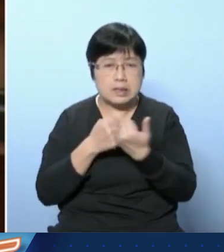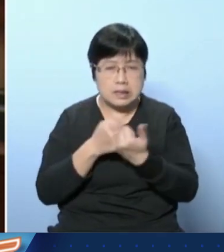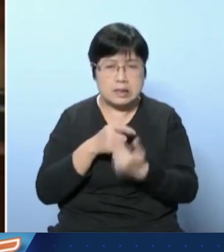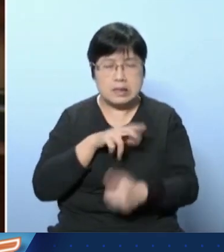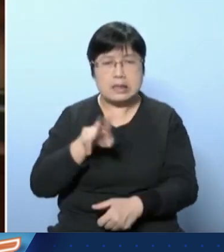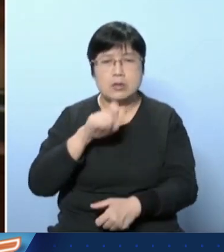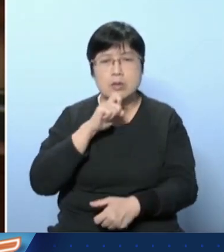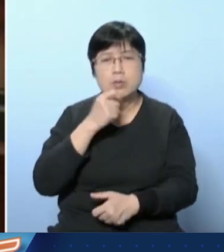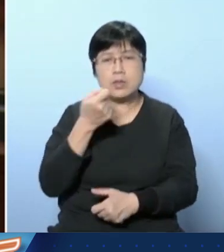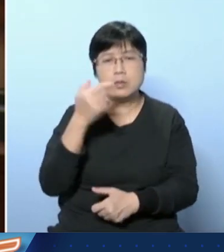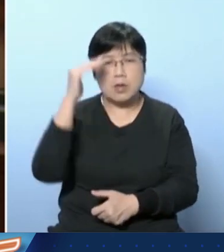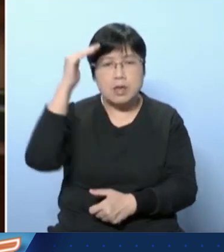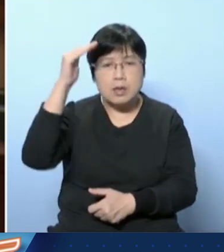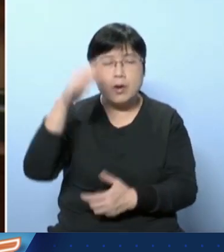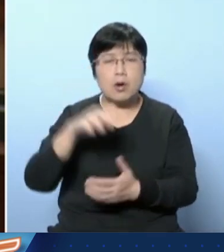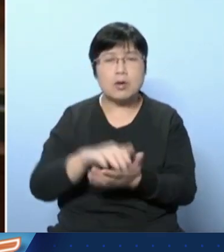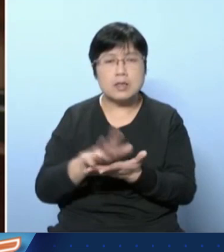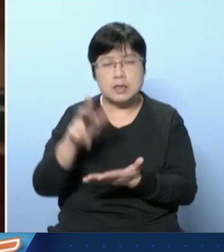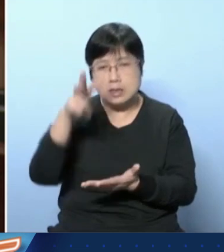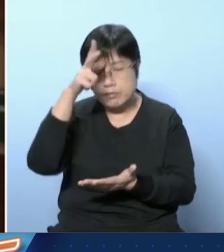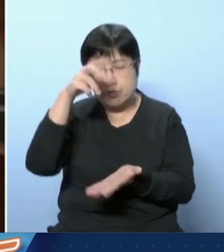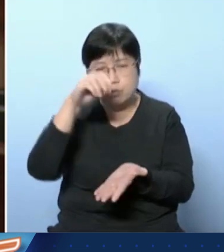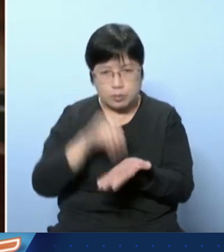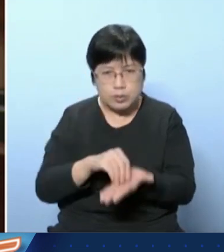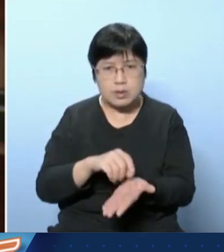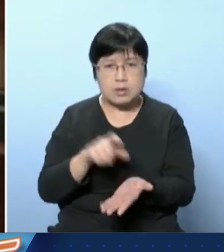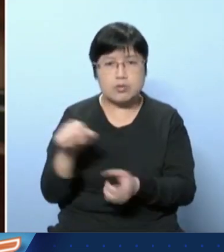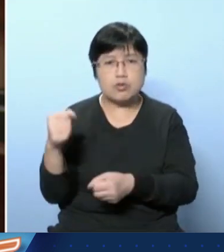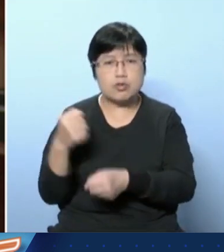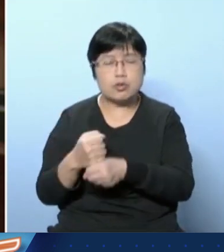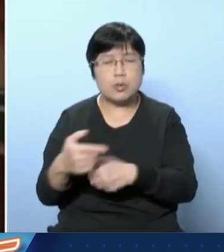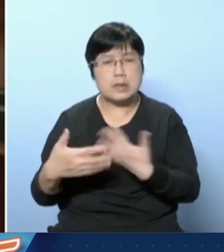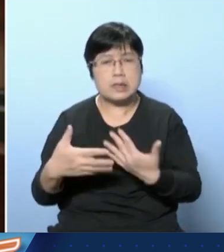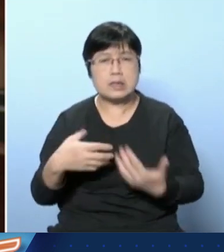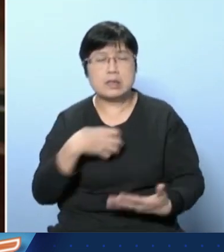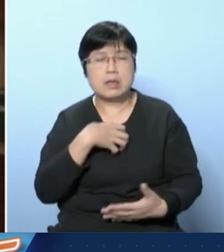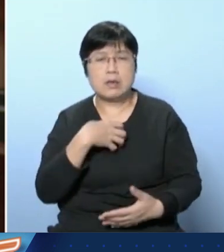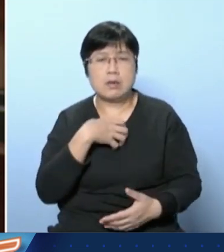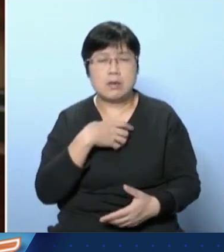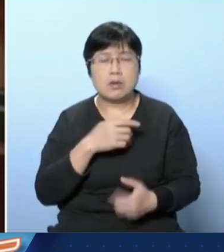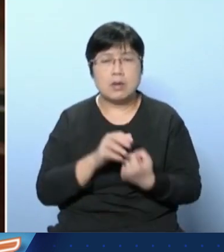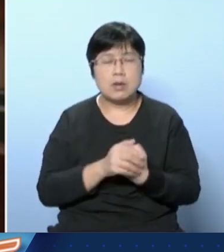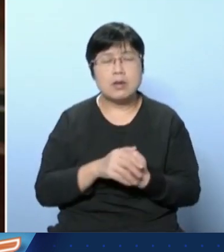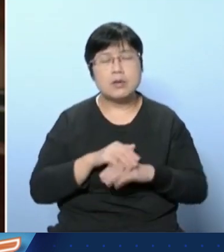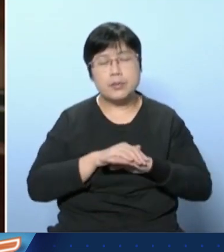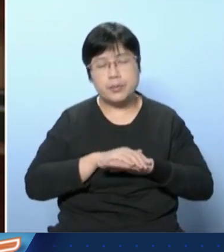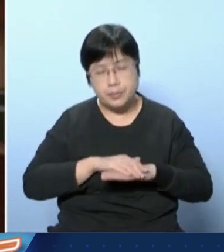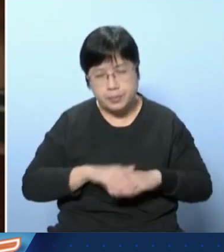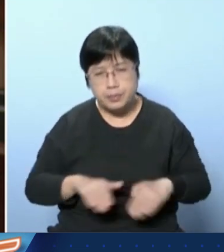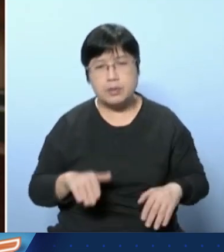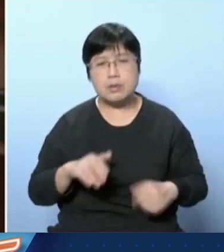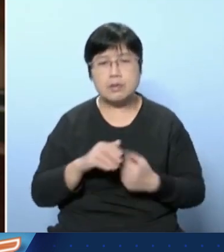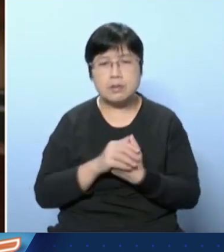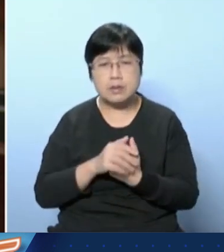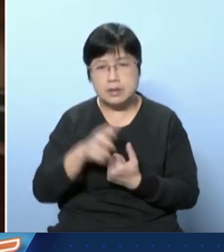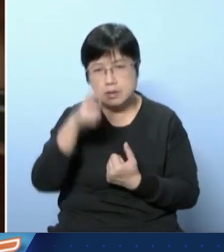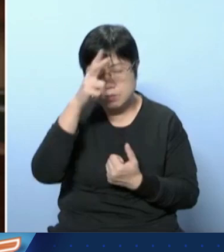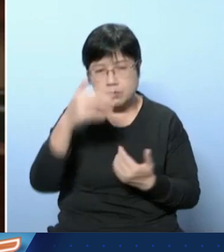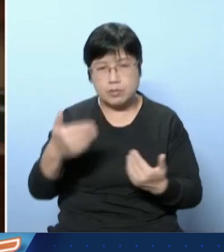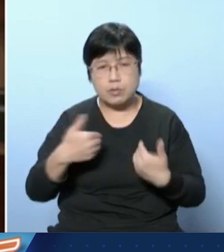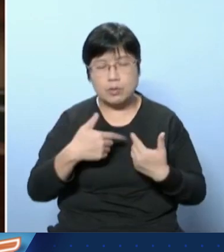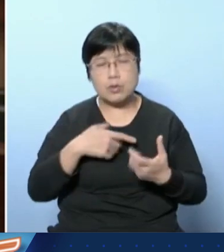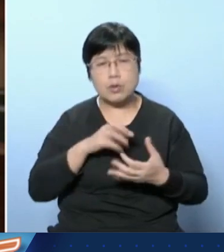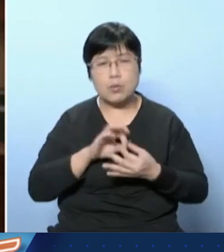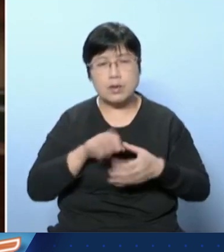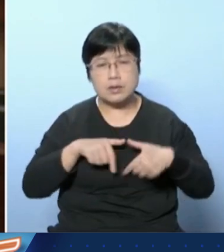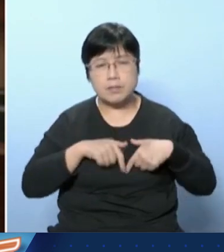線嘅曙光啦，都覺得政府咧立咗呢個決心咧係做呢件事咧，佢哋係覺得咧係感到好安慰嘅，即係覺得咧即係啊政府都係對佢哋嘅關